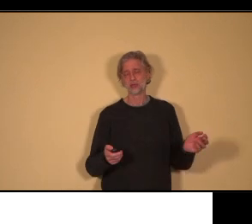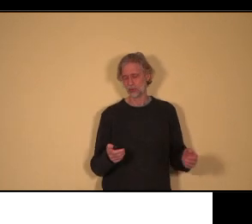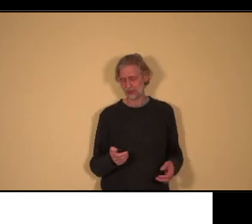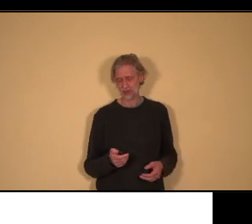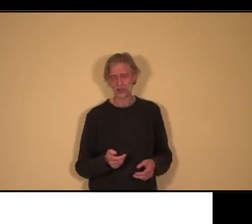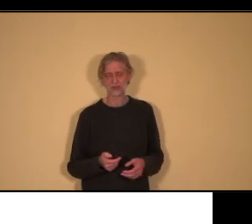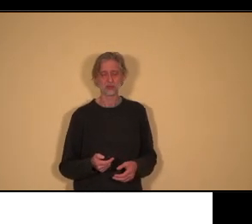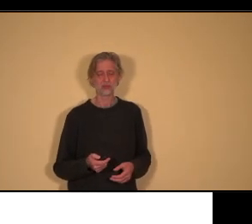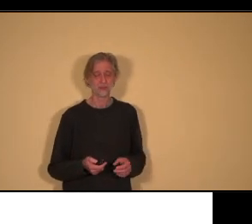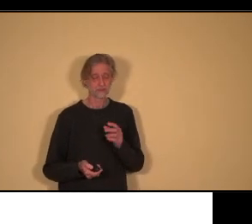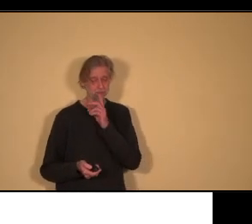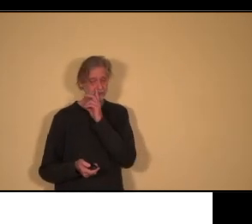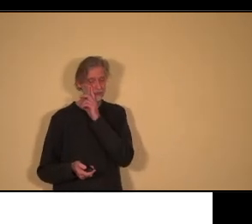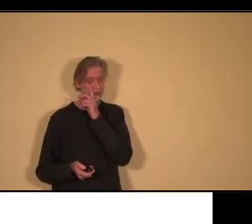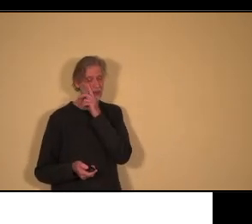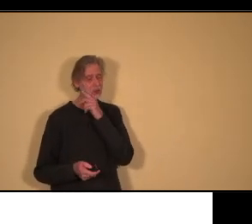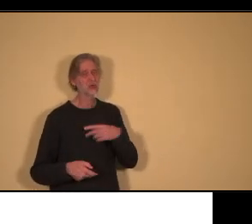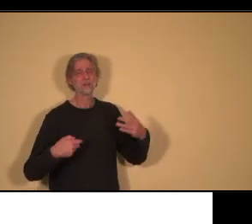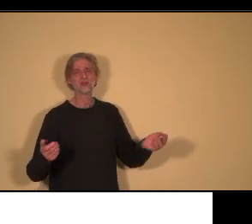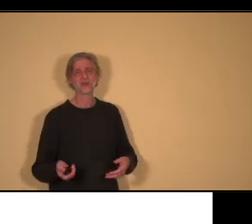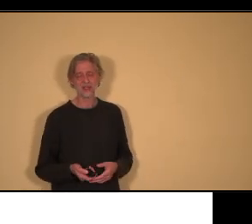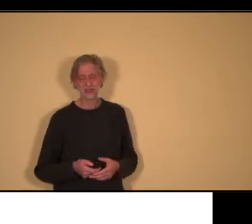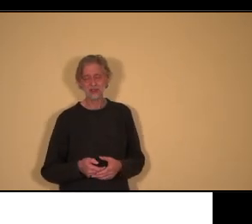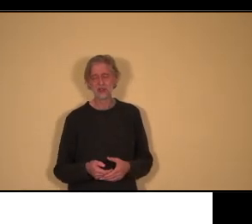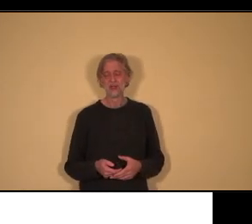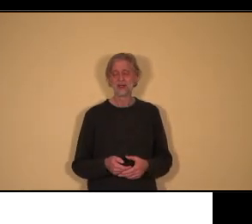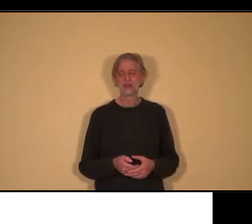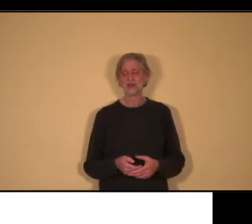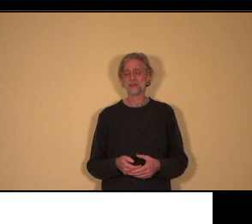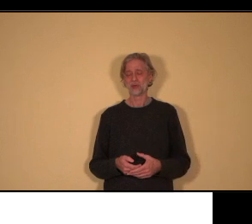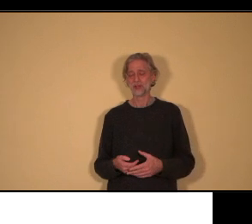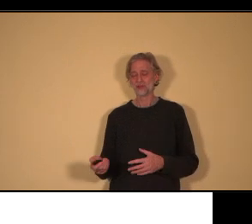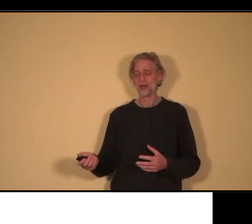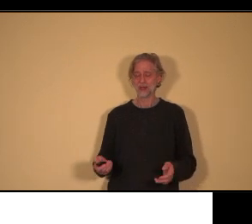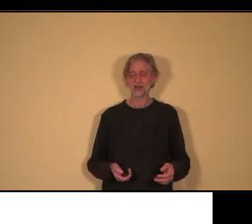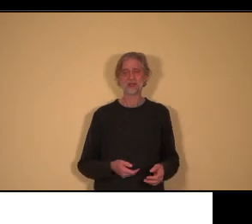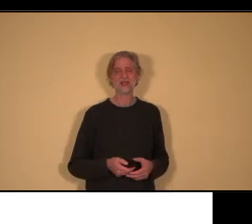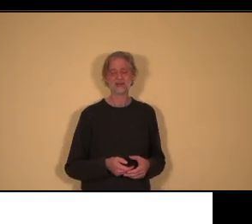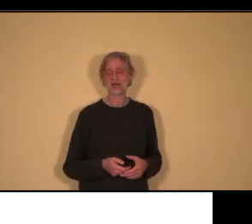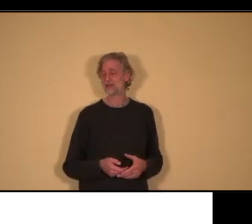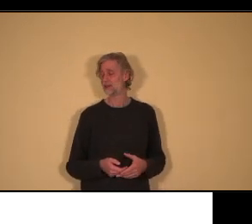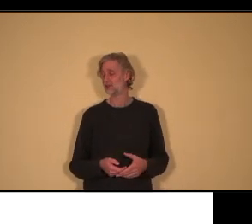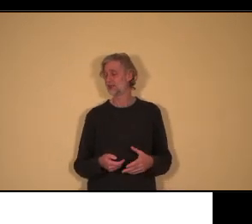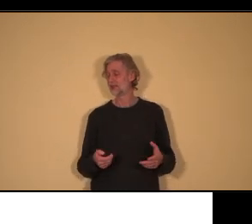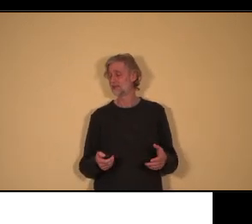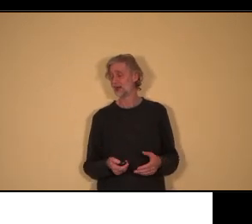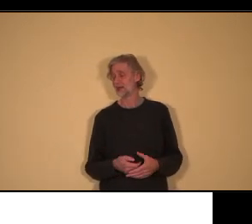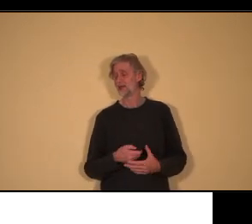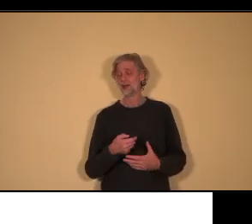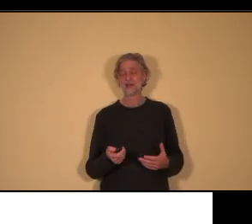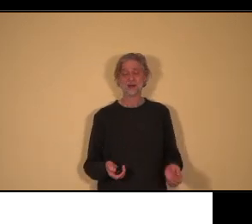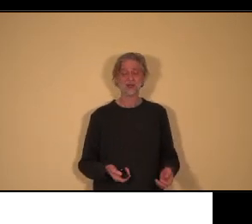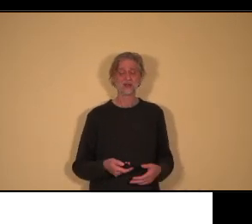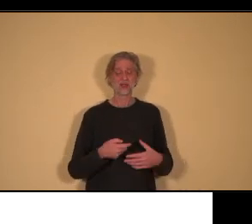die Hydrogencarbonatlösung. So, dann müssen wir es verdichten. Und hier ist mal auf der rechten Seite ein Verdichter